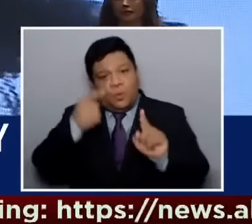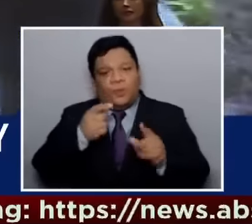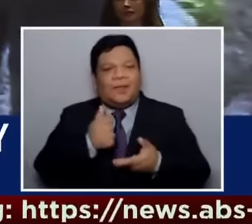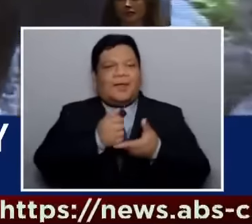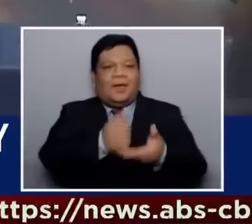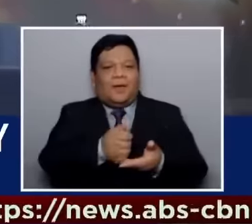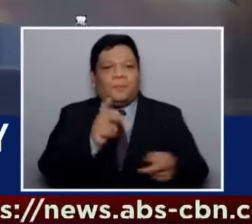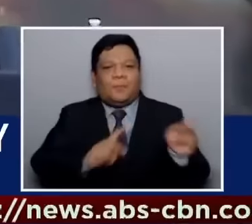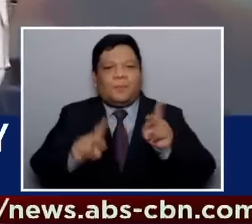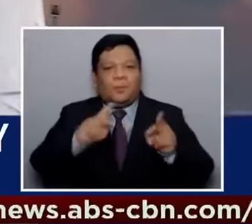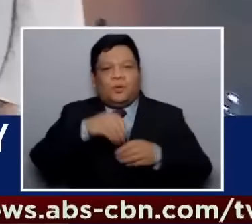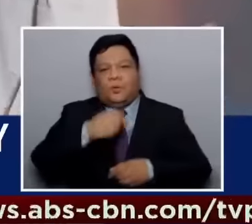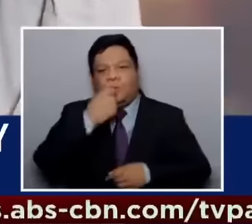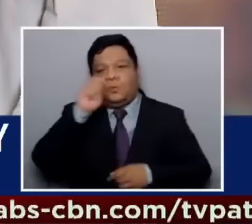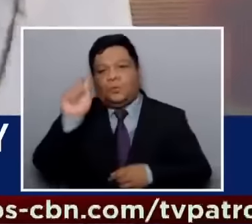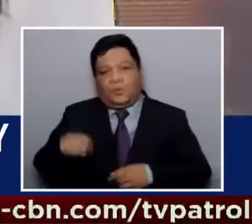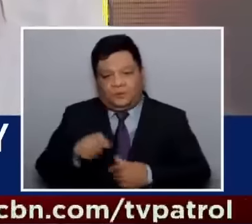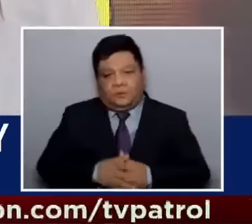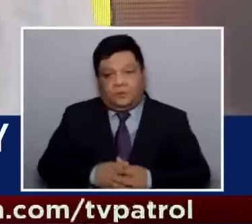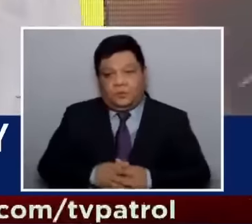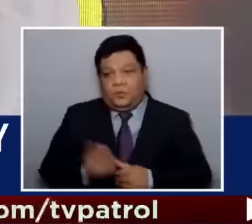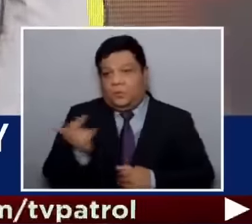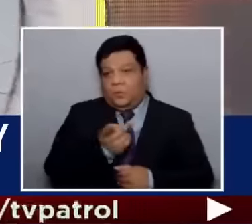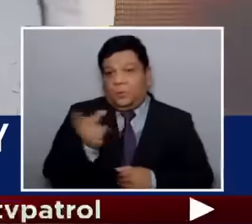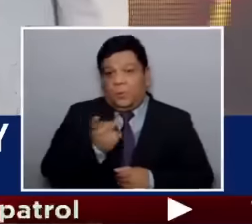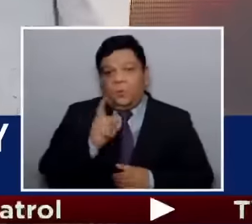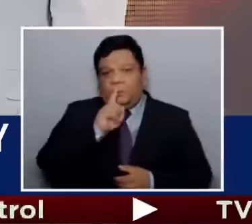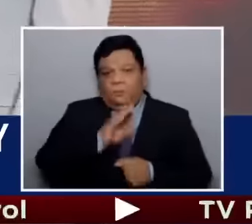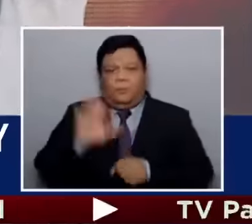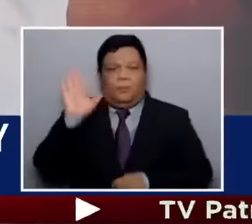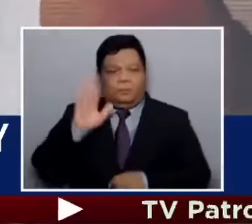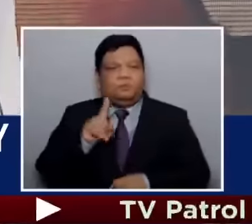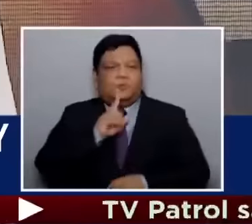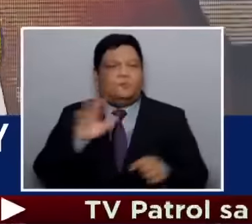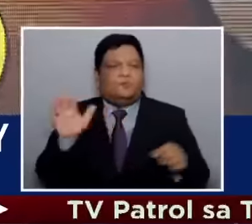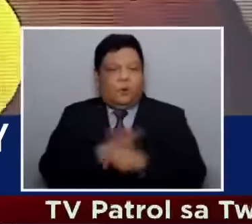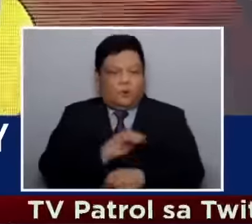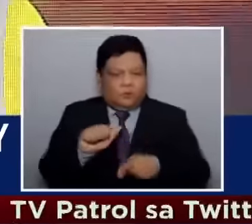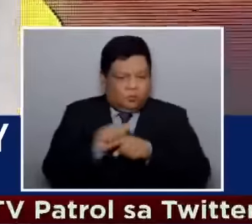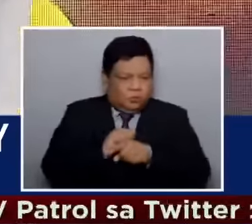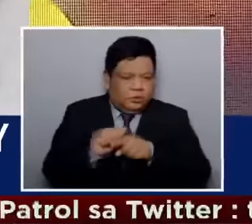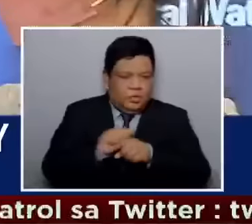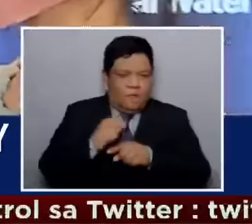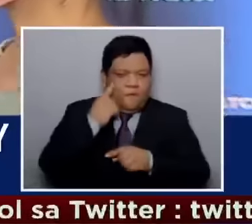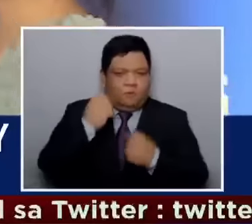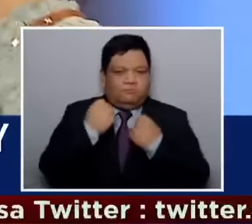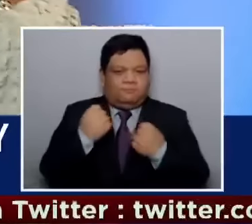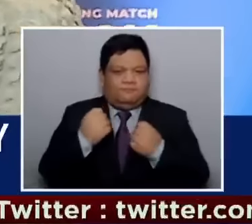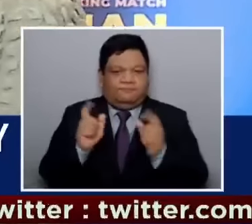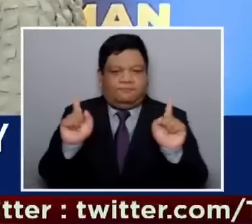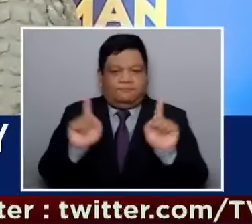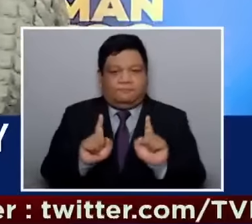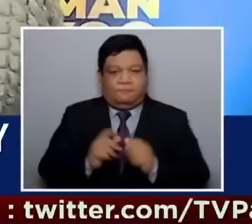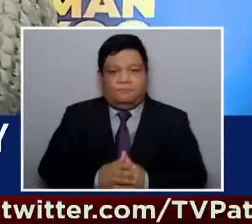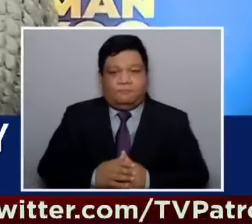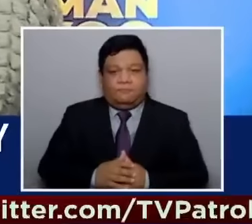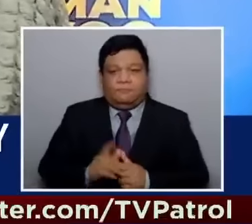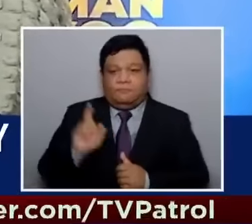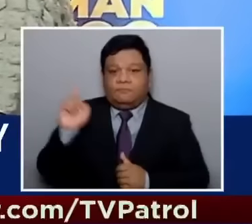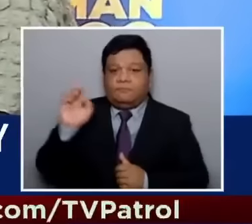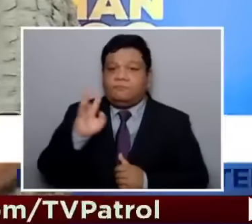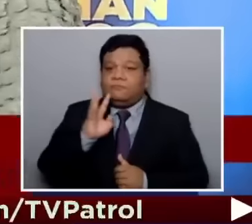ng gera. Pangako ni na Manny at DK, ito todo nila ang training para sa sagupaan. Pacquiao doon sa kit naman